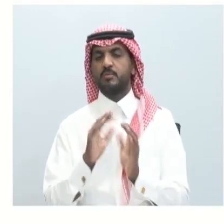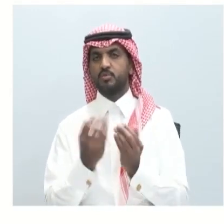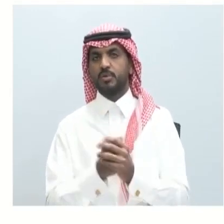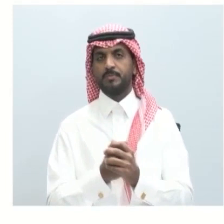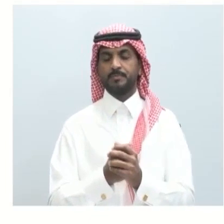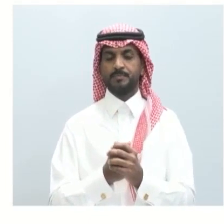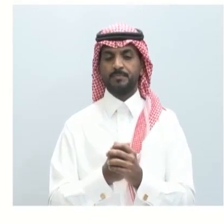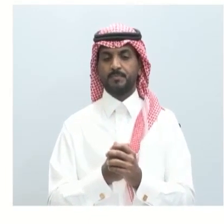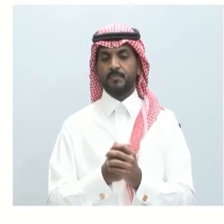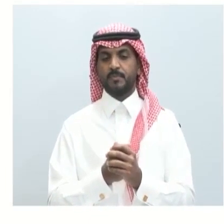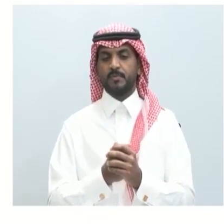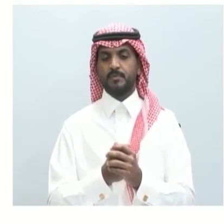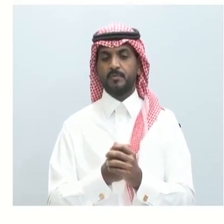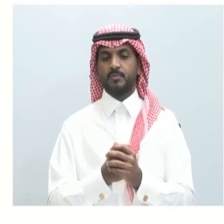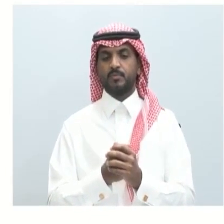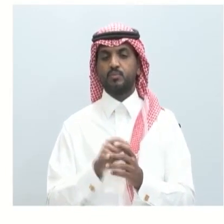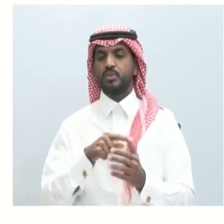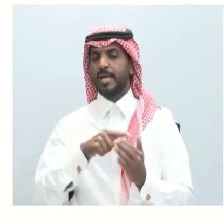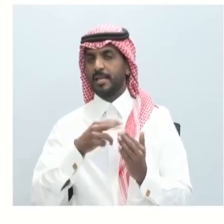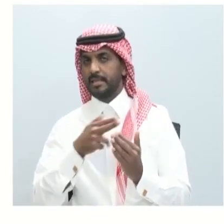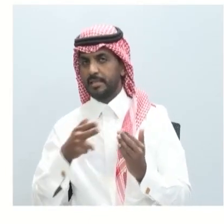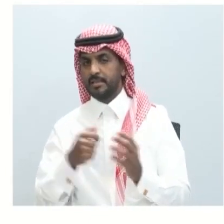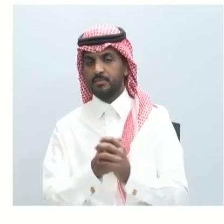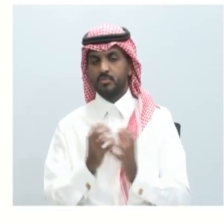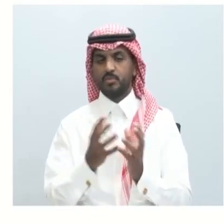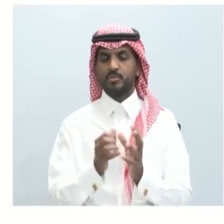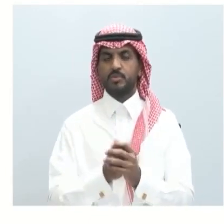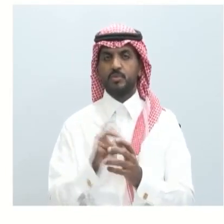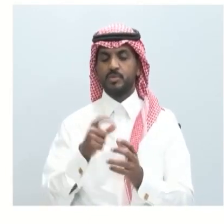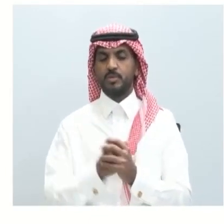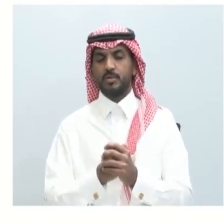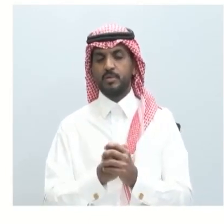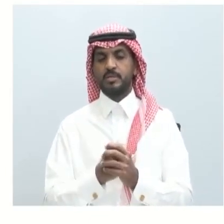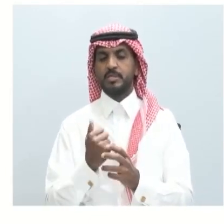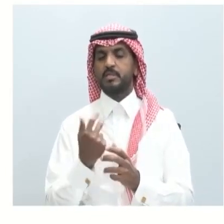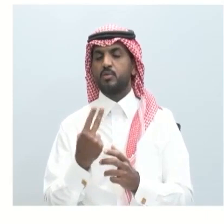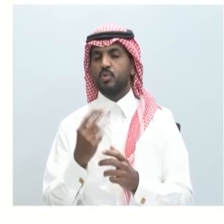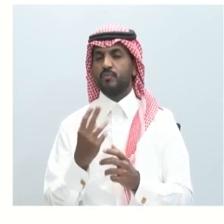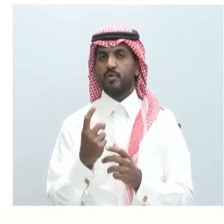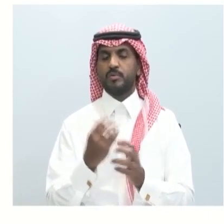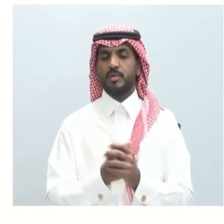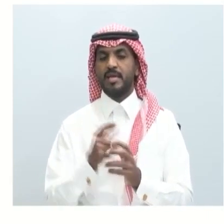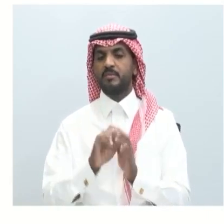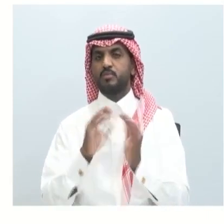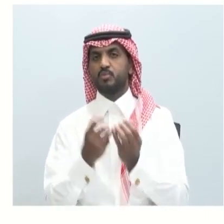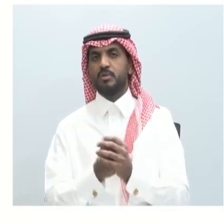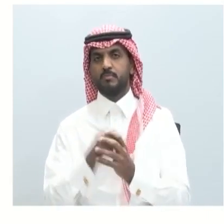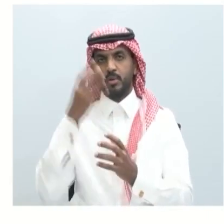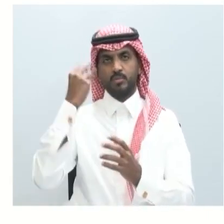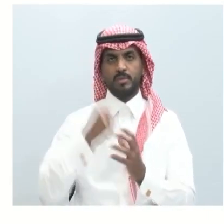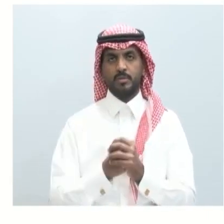الكروموسوميه 2 ان كذلك متعدد المجموعه الكروموسوميه 3 ان 4 ان 6 ان وحد المجموعه الكروموسوميه